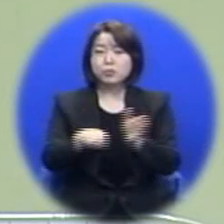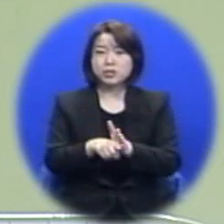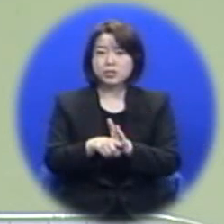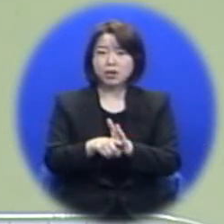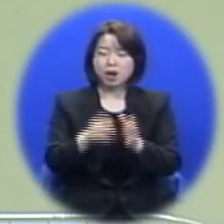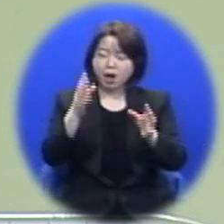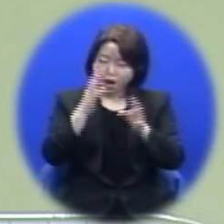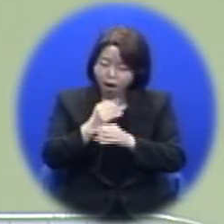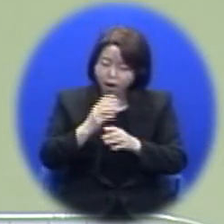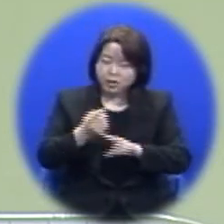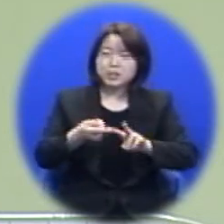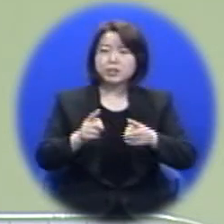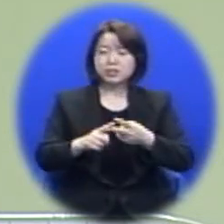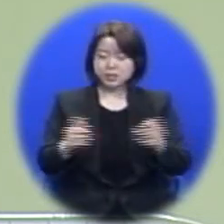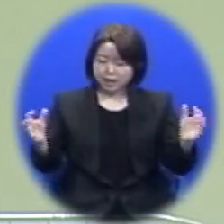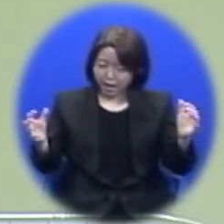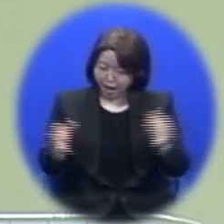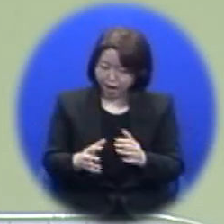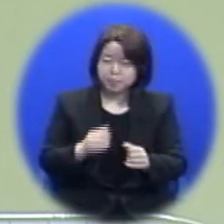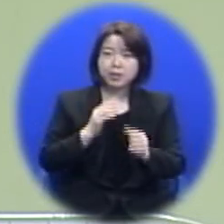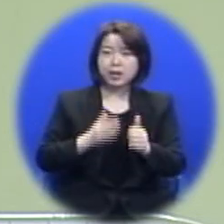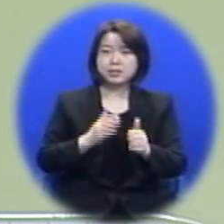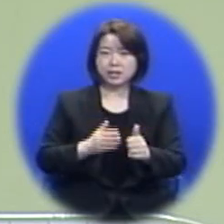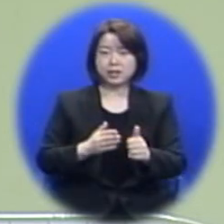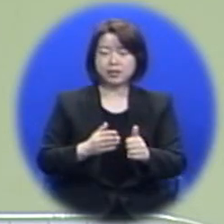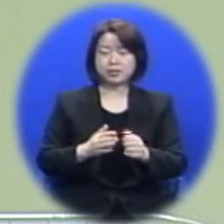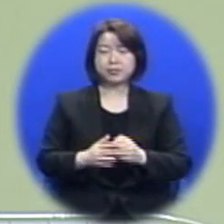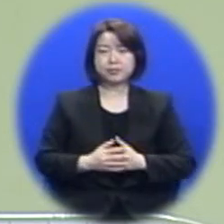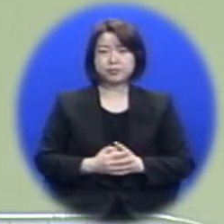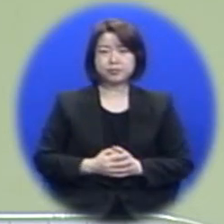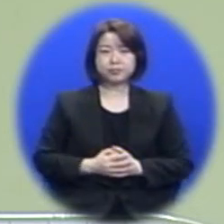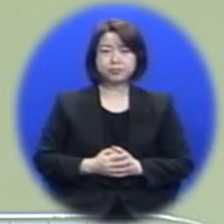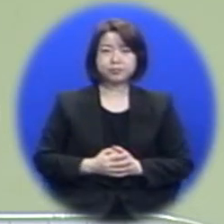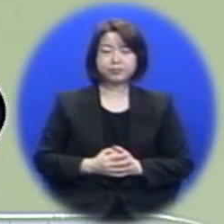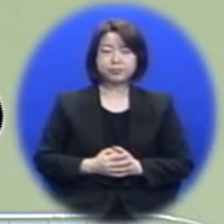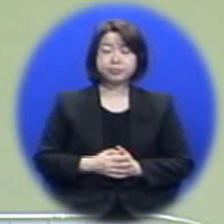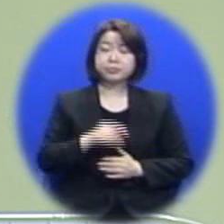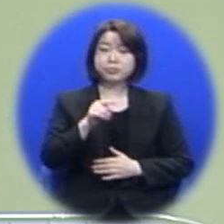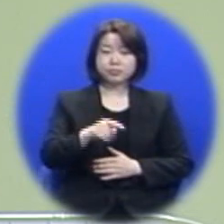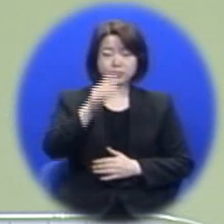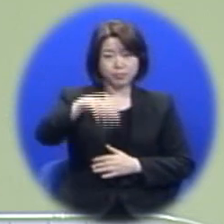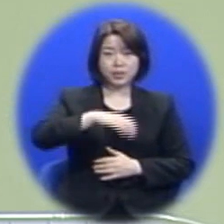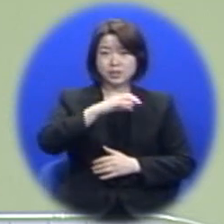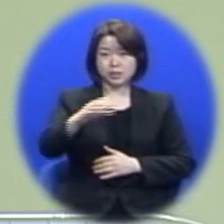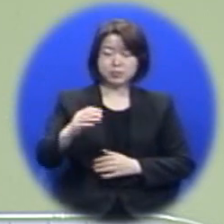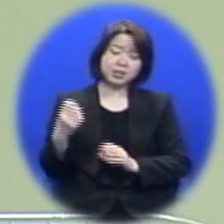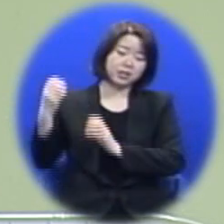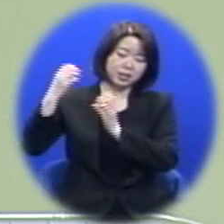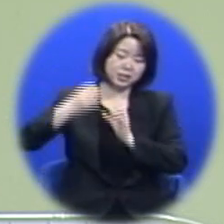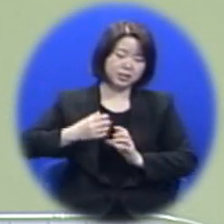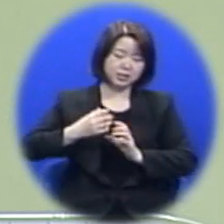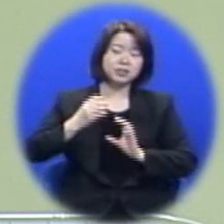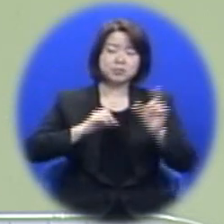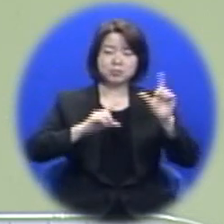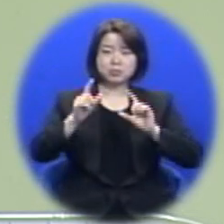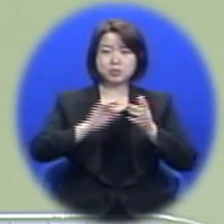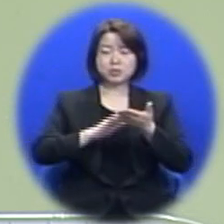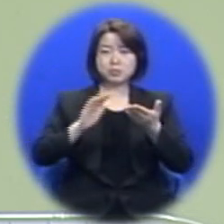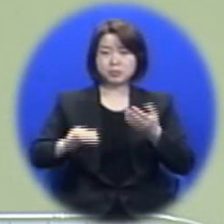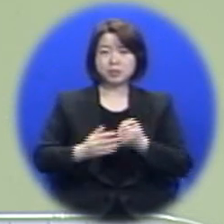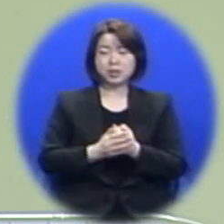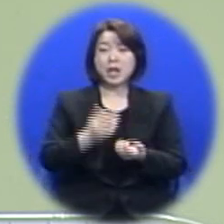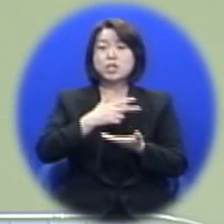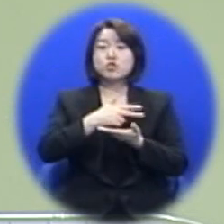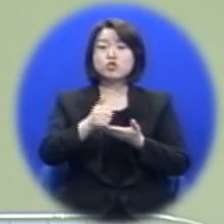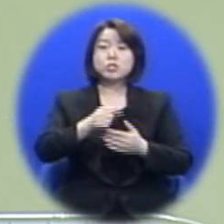서로 연합 아자 고 그랬다는 거죠 이것이 십자가를 지는 겁니다 주님이 하라고